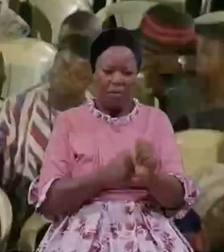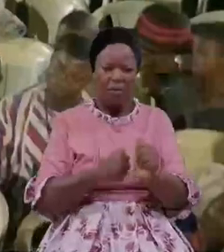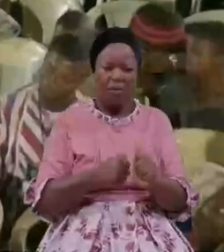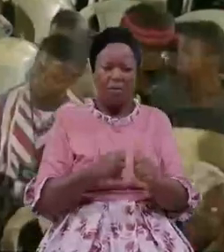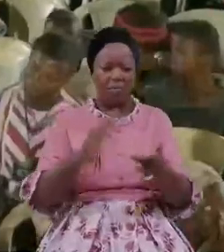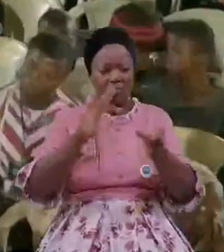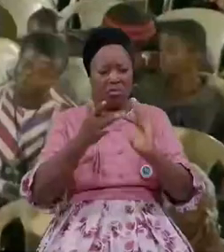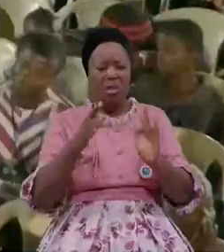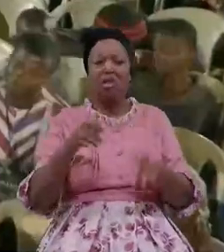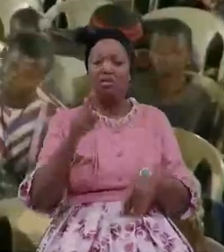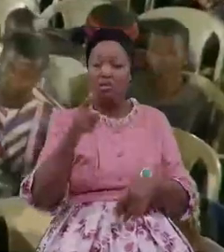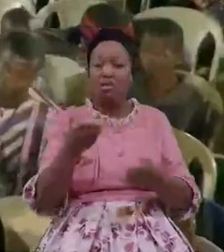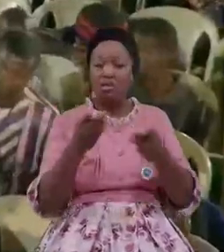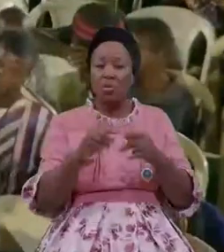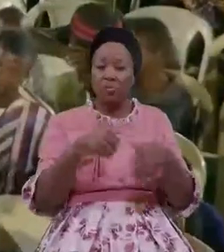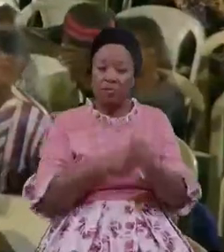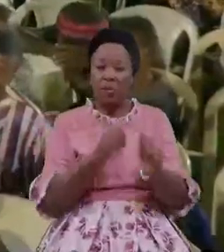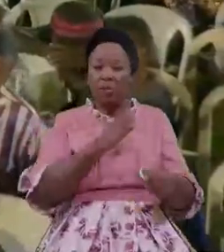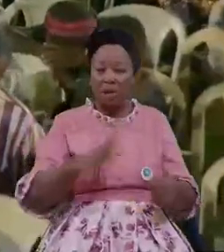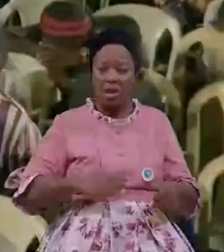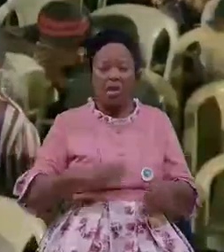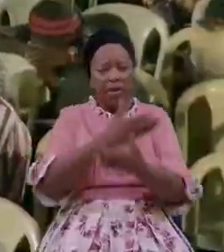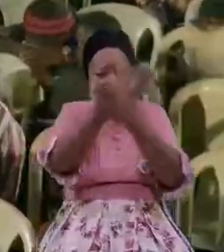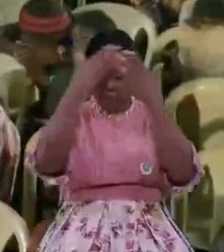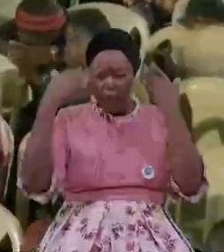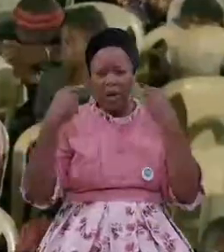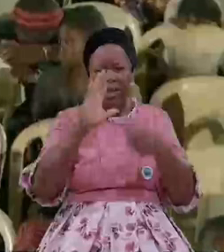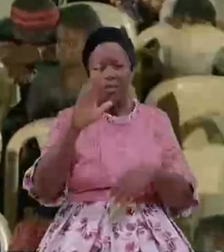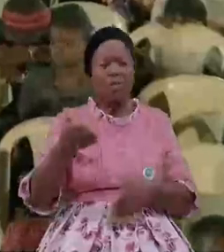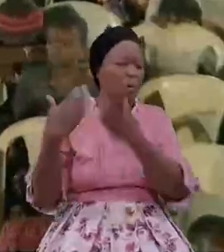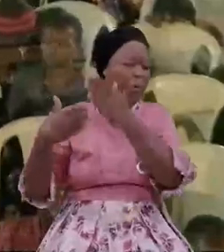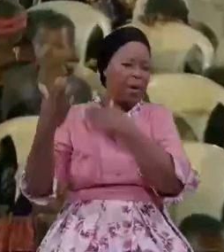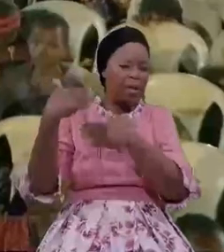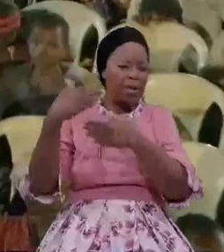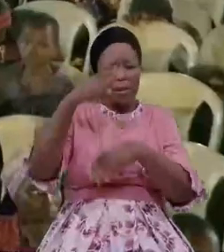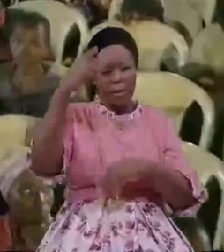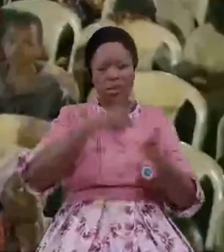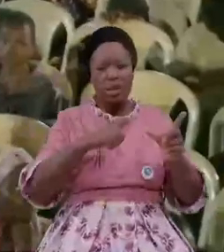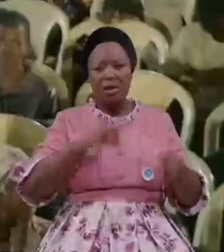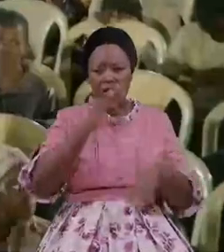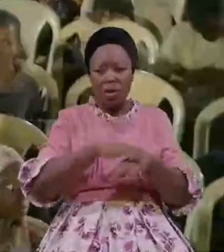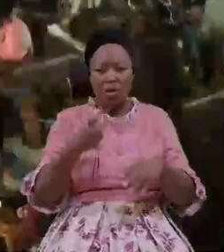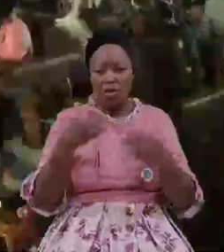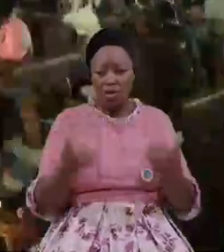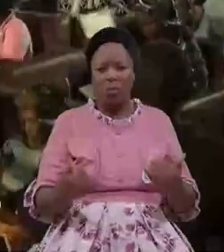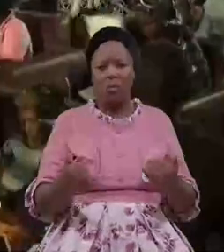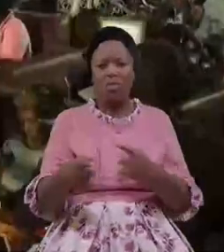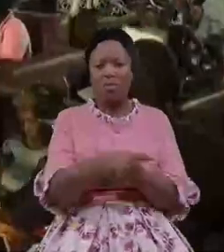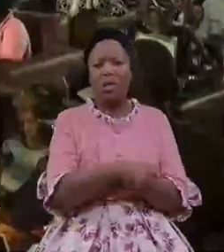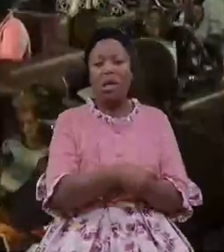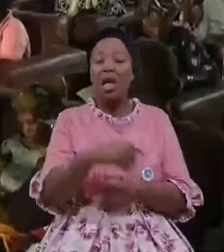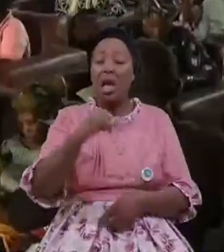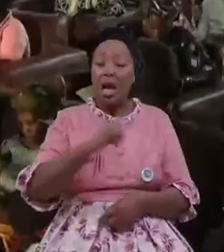Christ en ligne oubliez votre passé le Seigneur vous appelle aujourd'hui de le suivre je suis